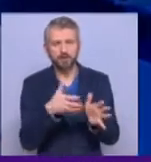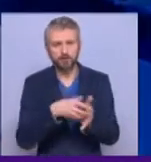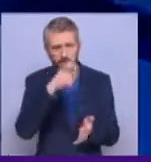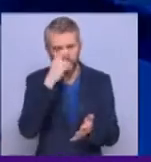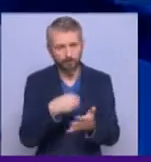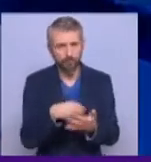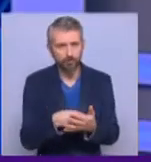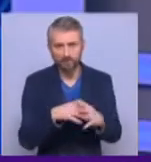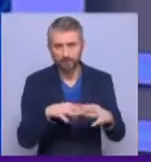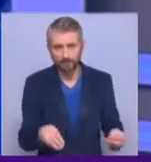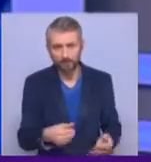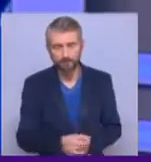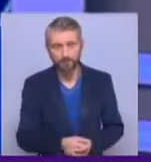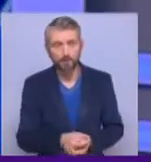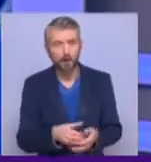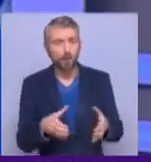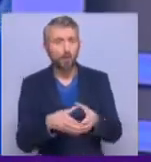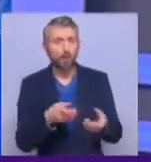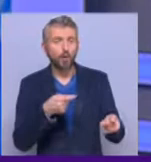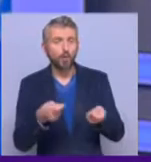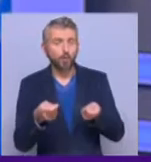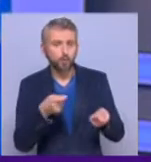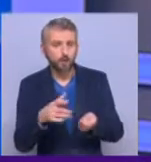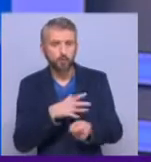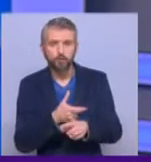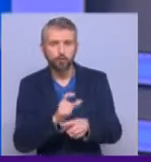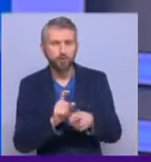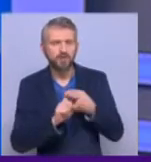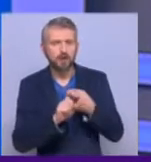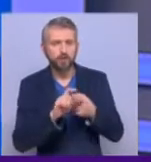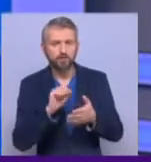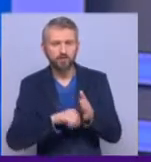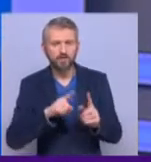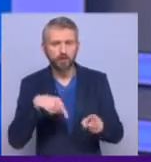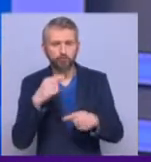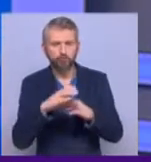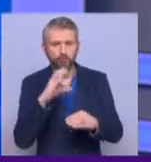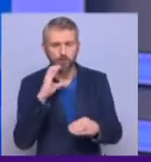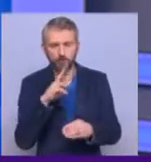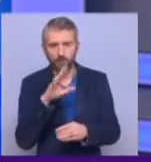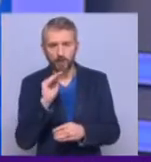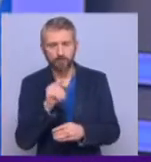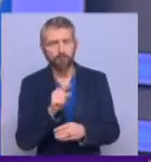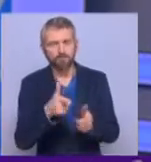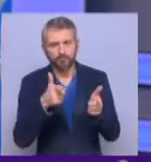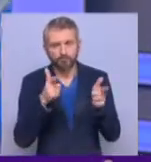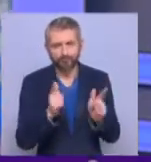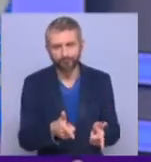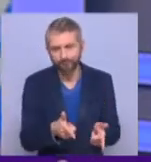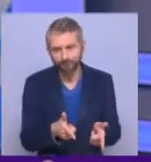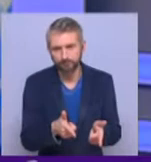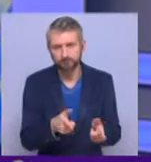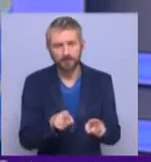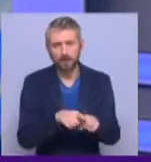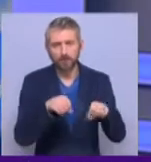бюджет. І уряд, оскільки був дуже залежний від наступного траншу МВФ, він пішов на